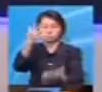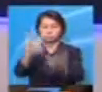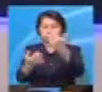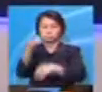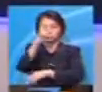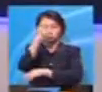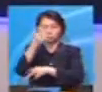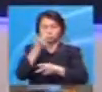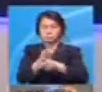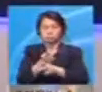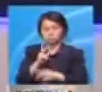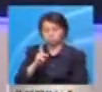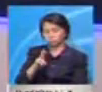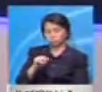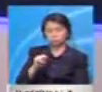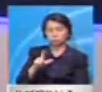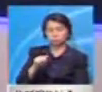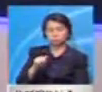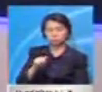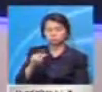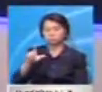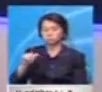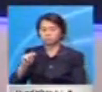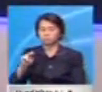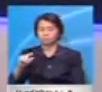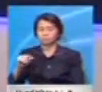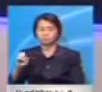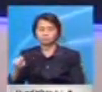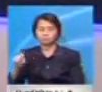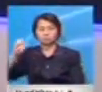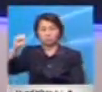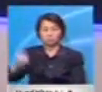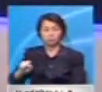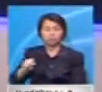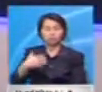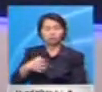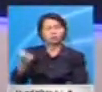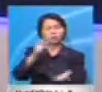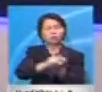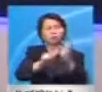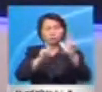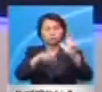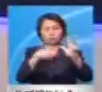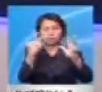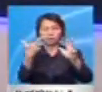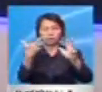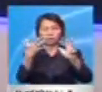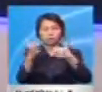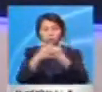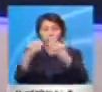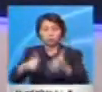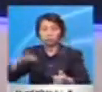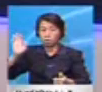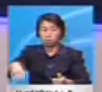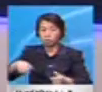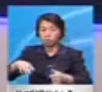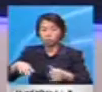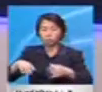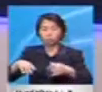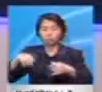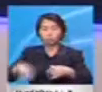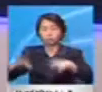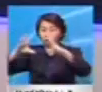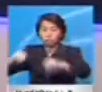hutan simpan Kuala langat Selatan kebakaran Yang dilaporkan sejak 23 Mac lalu sehingga kini masih belum berjaya dikawal